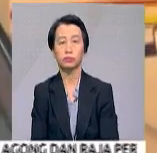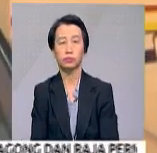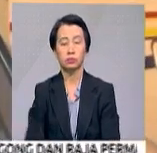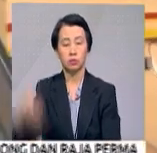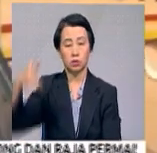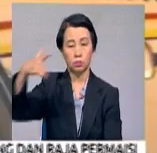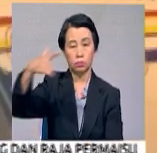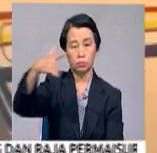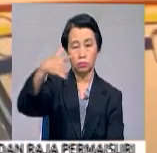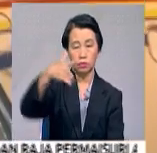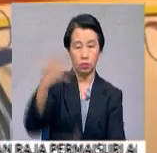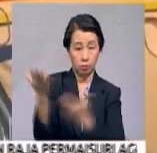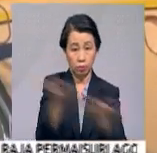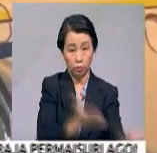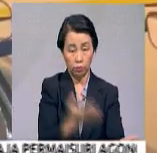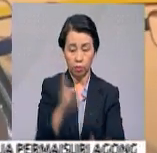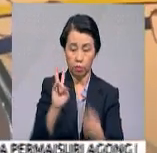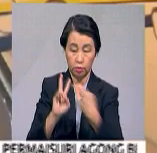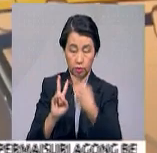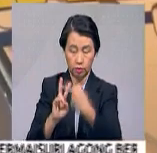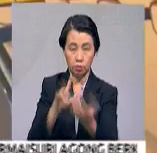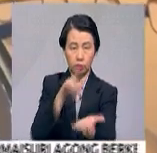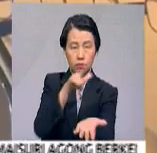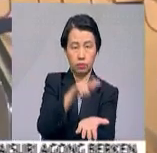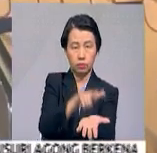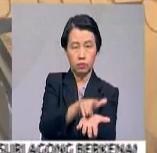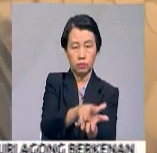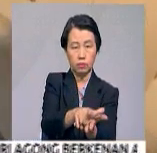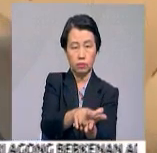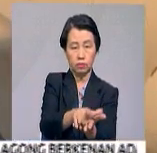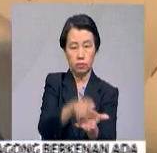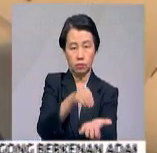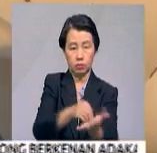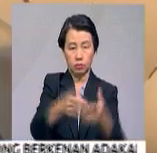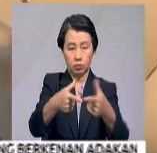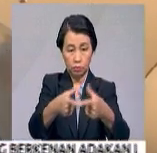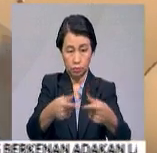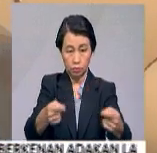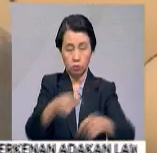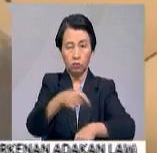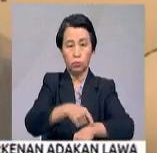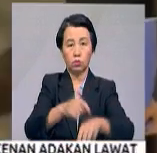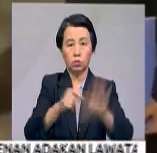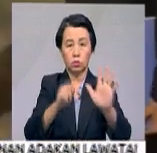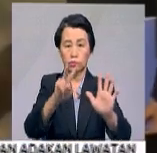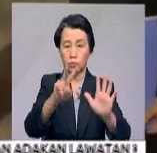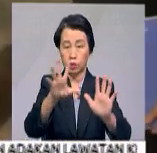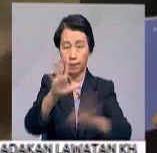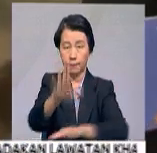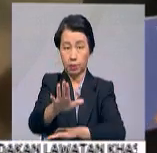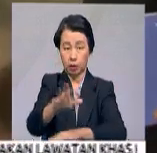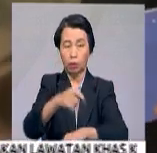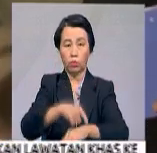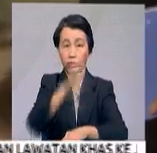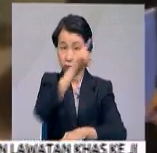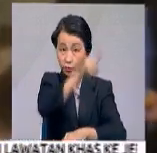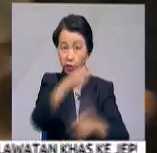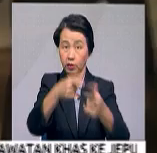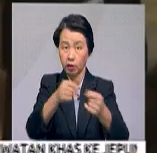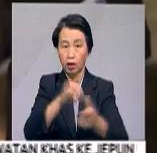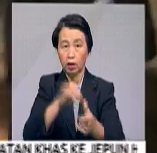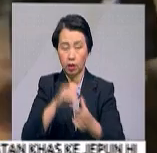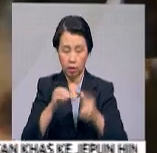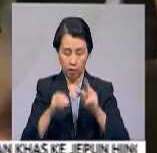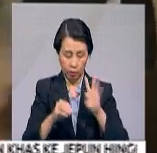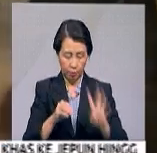Pesawat khas membawa Seri Paduka berdua mendarat di lapangan terbang antarabangsa Narita pada pukul 5.28 petang waktu tempatan atau